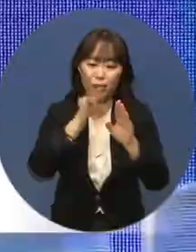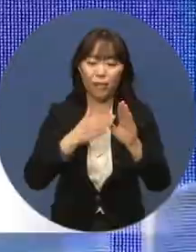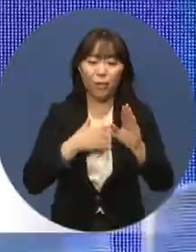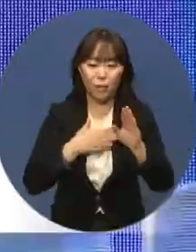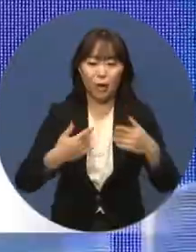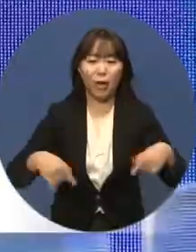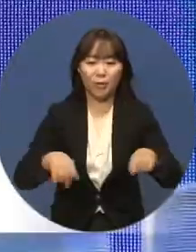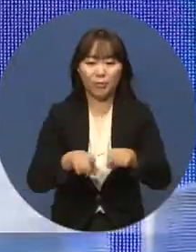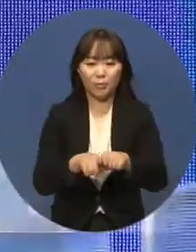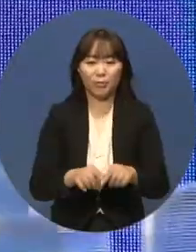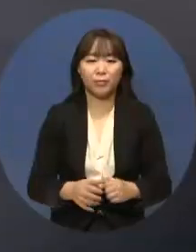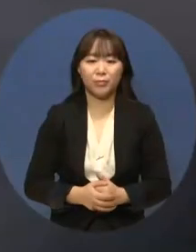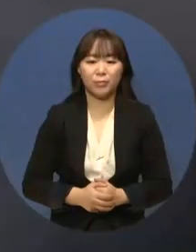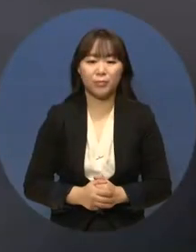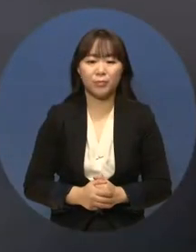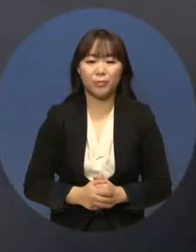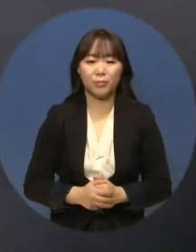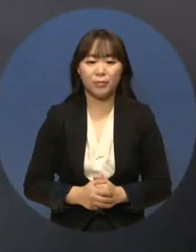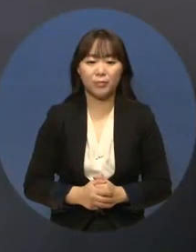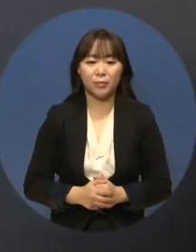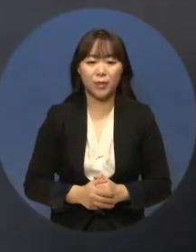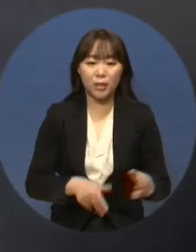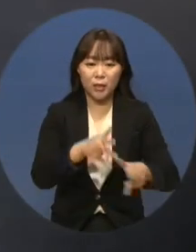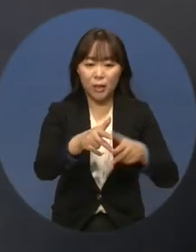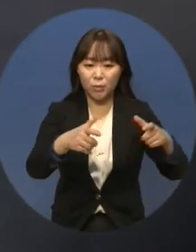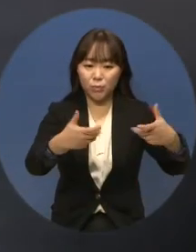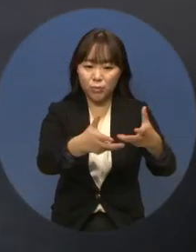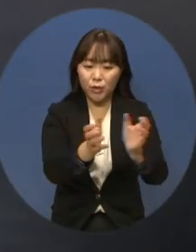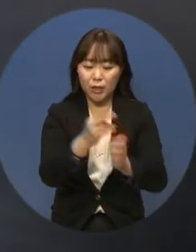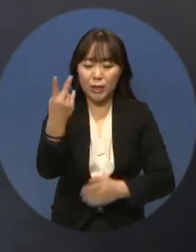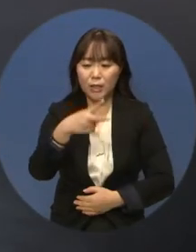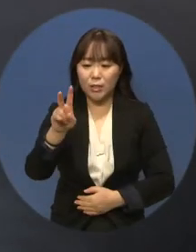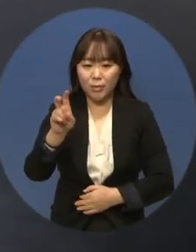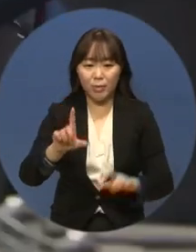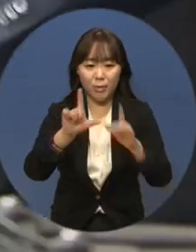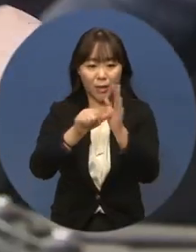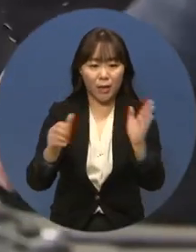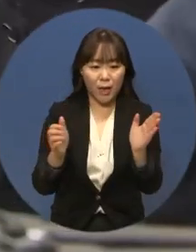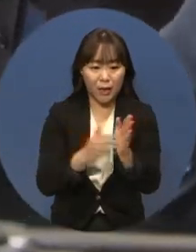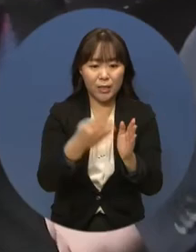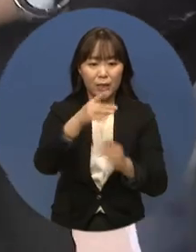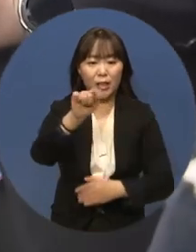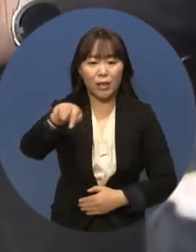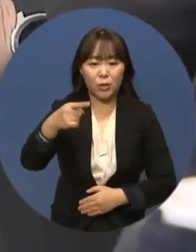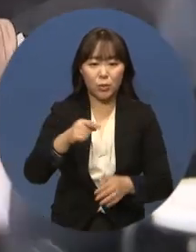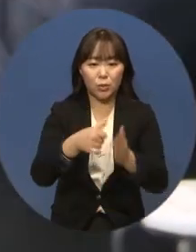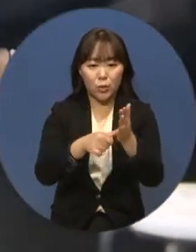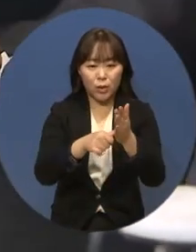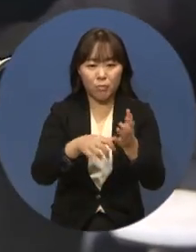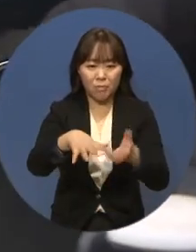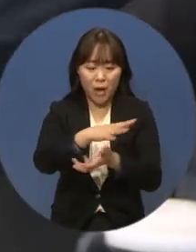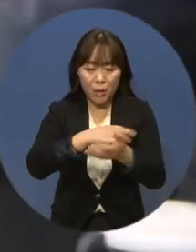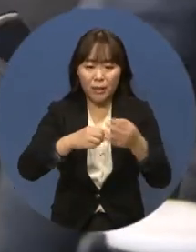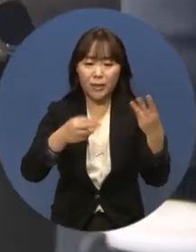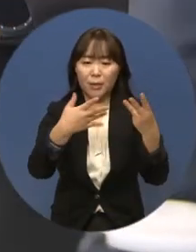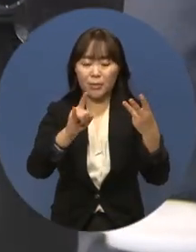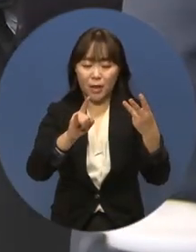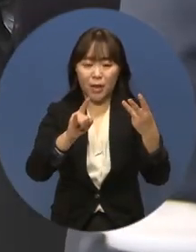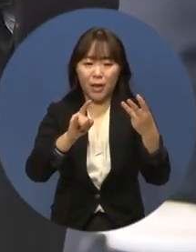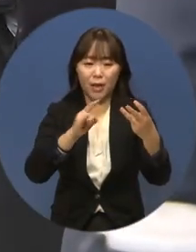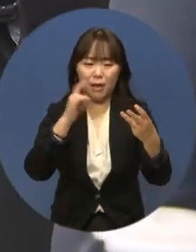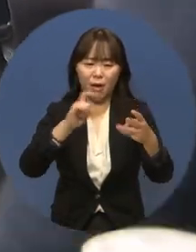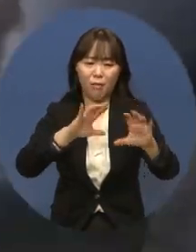역시 함께하겠습니다. 산업부는 2030년까지 탄소 소재 융복합 산업 3대 강국 실현을